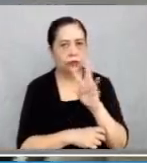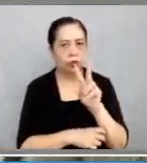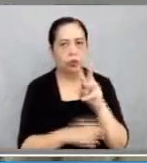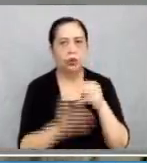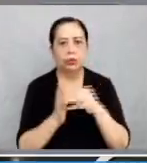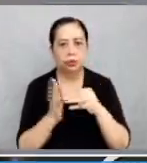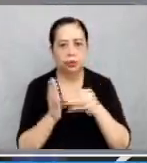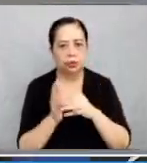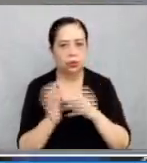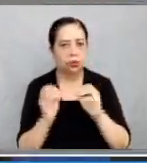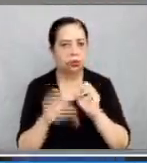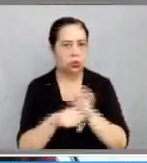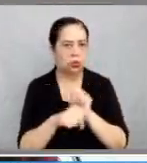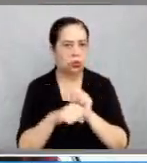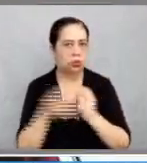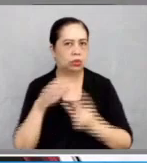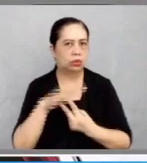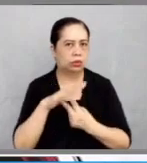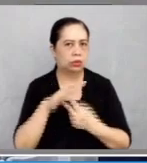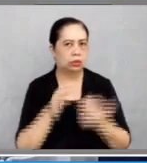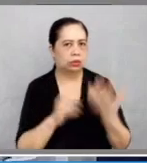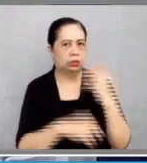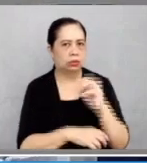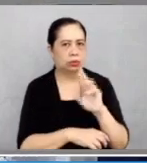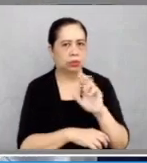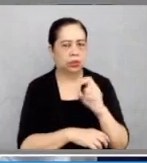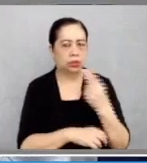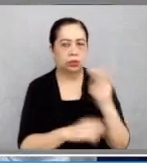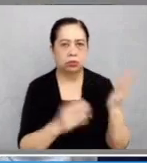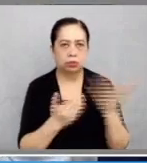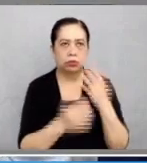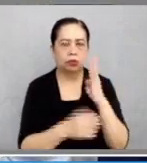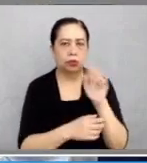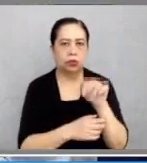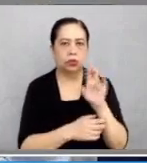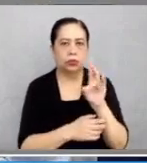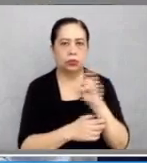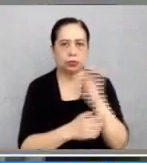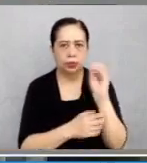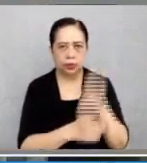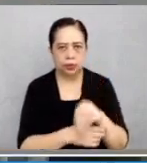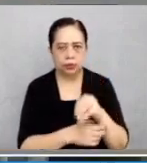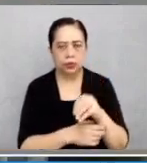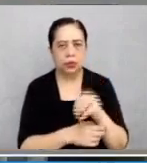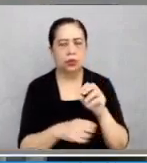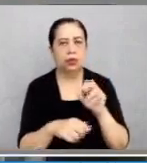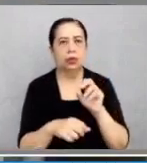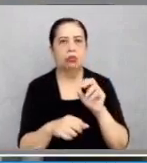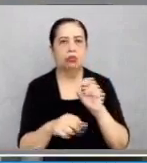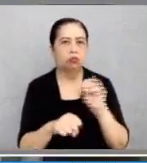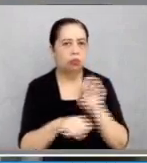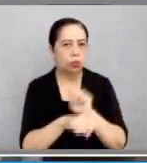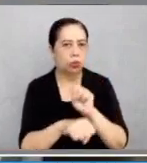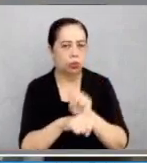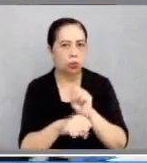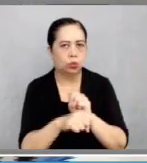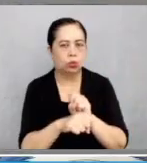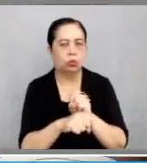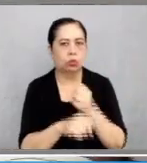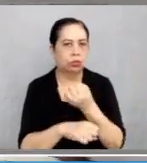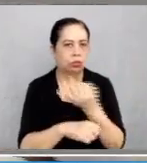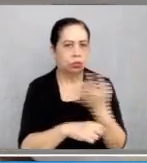walang trabaho nito pong Marso. Katumbas po yan ang 4.7% na unemployment rate at mas kaunti kaysa